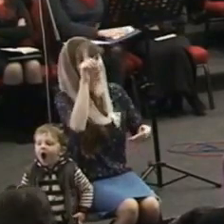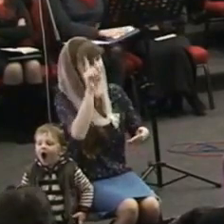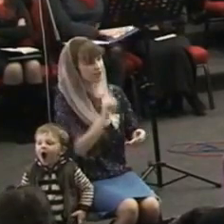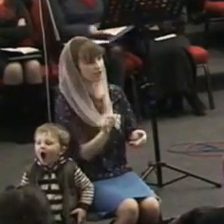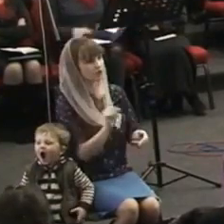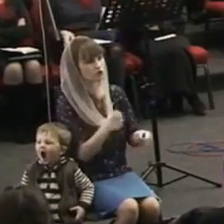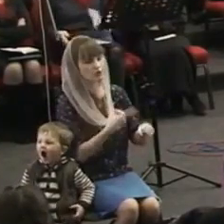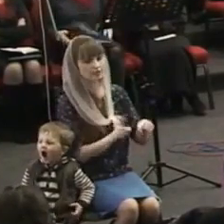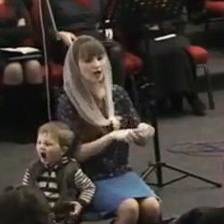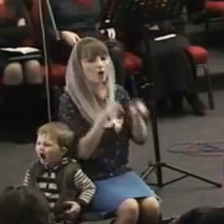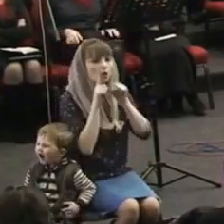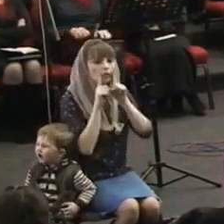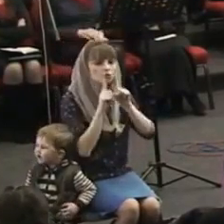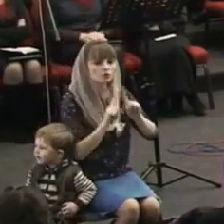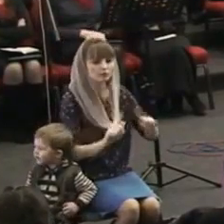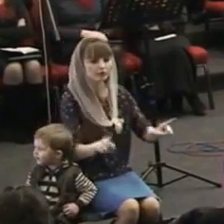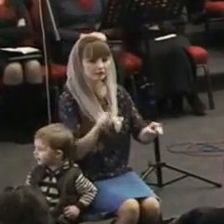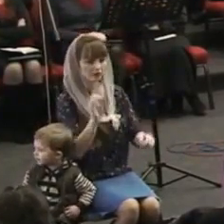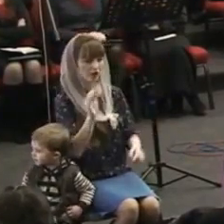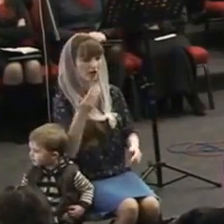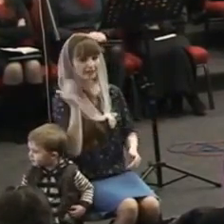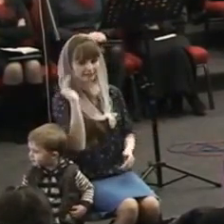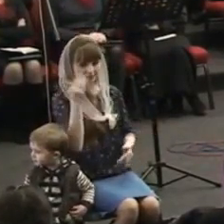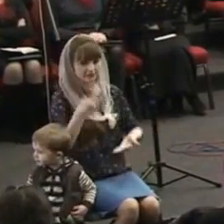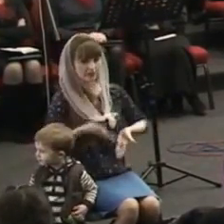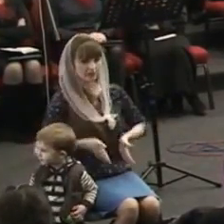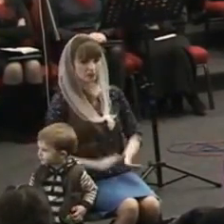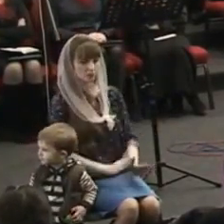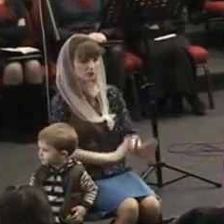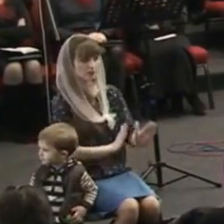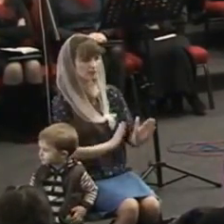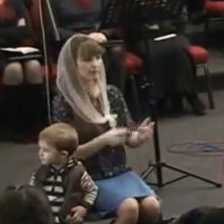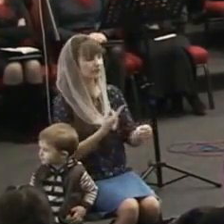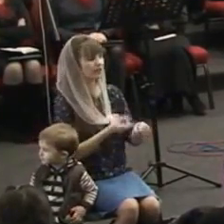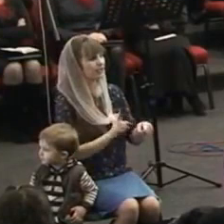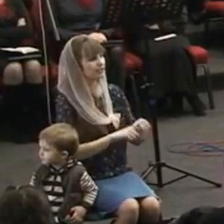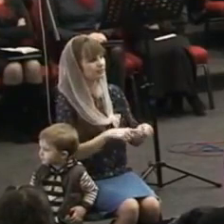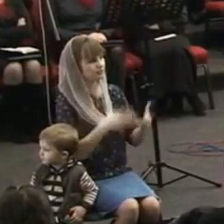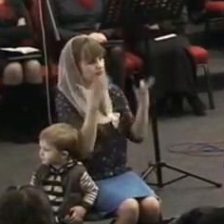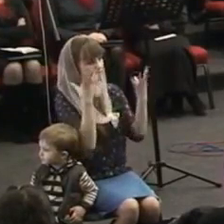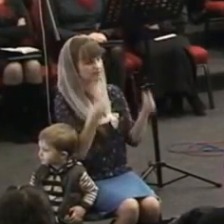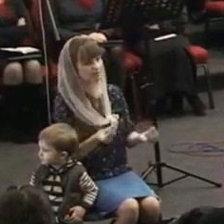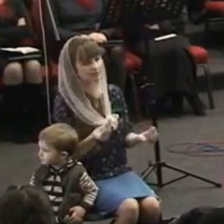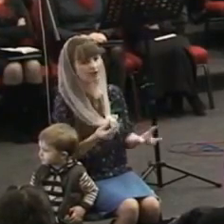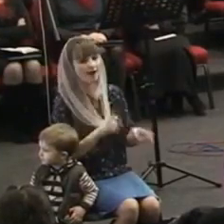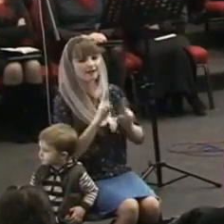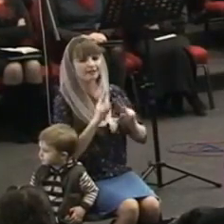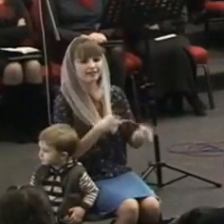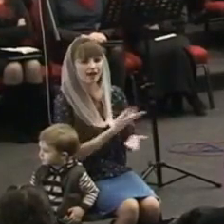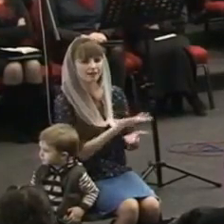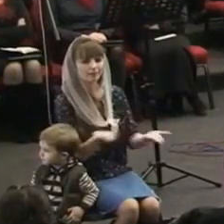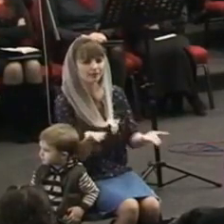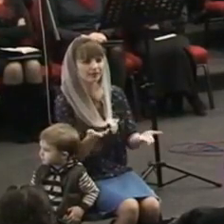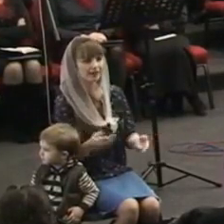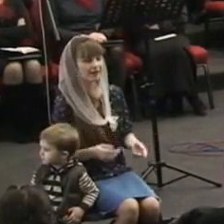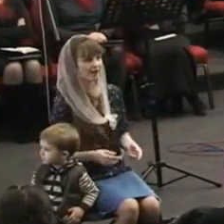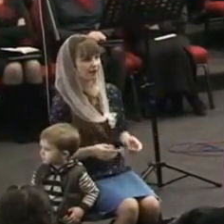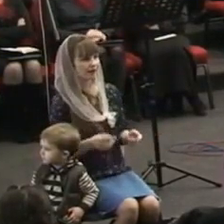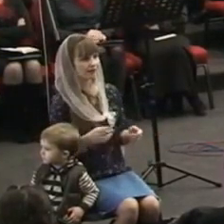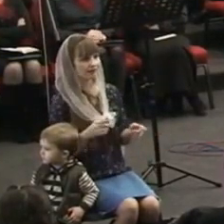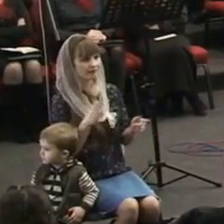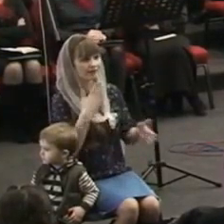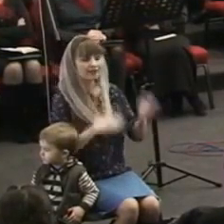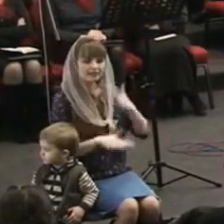І в ці святкові дні, роздумовуючи, як ми надзвичайно радіємо, коли в неділю вранці, всім ранку, дзвонить